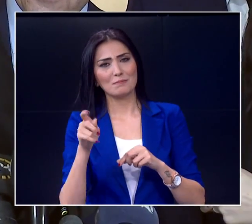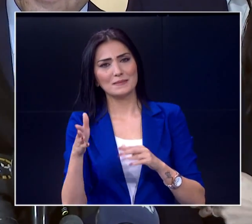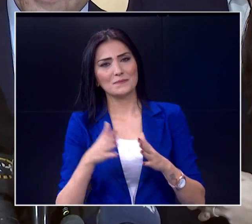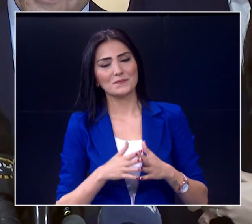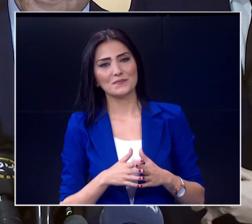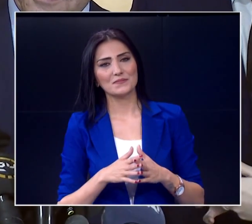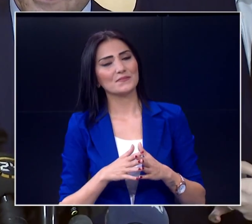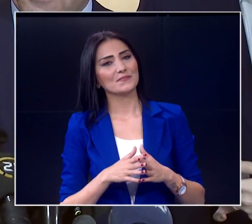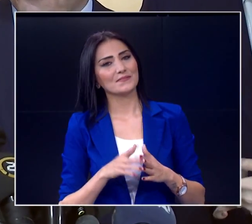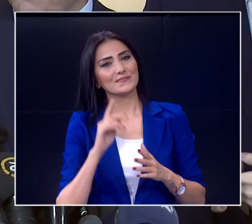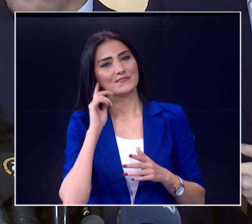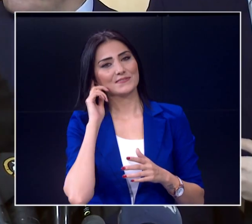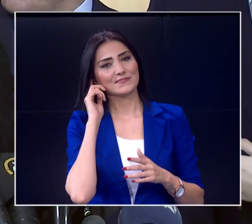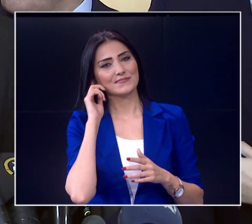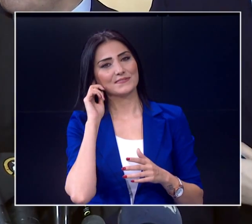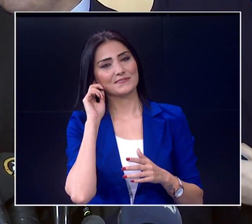Ha, buyur.